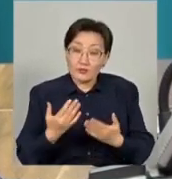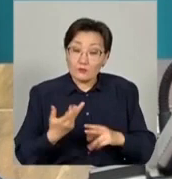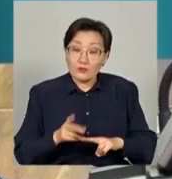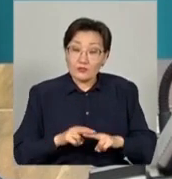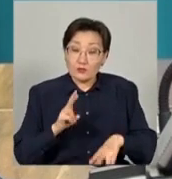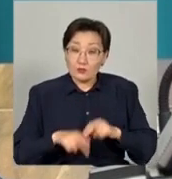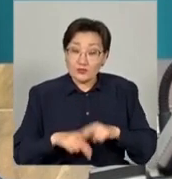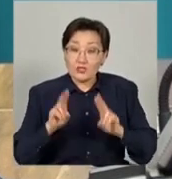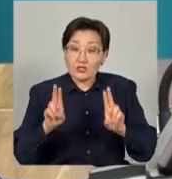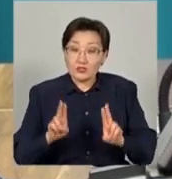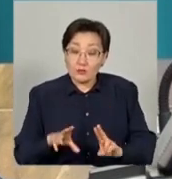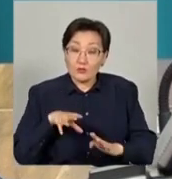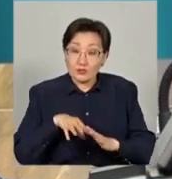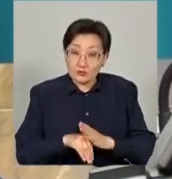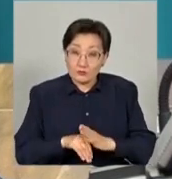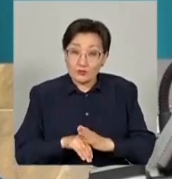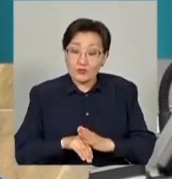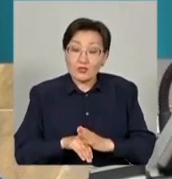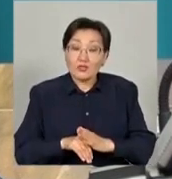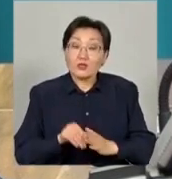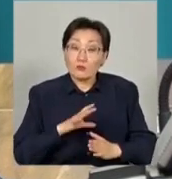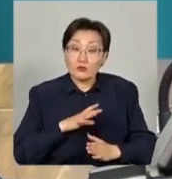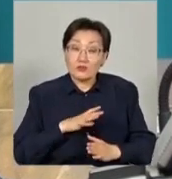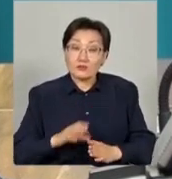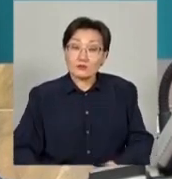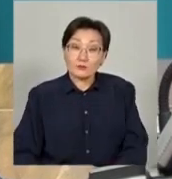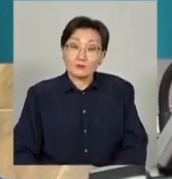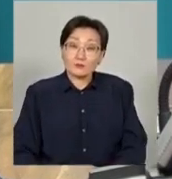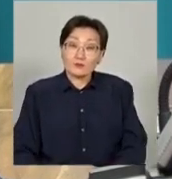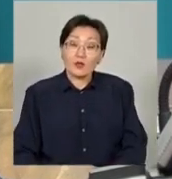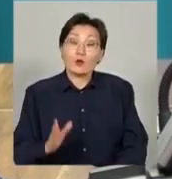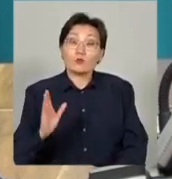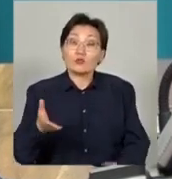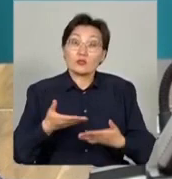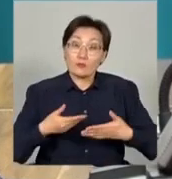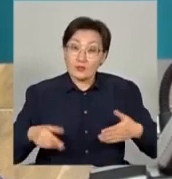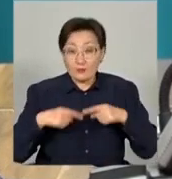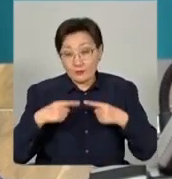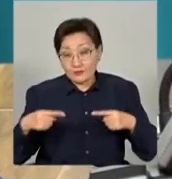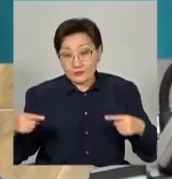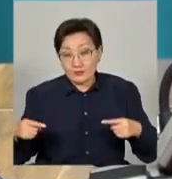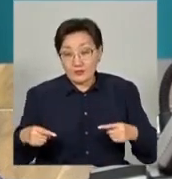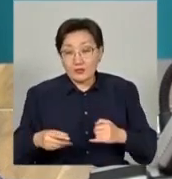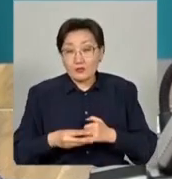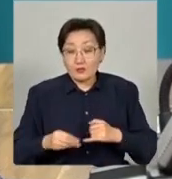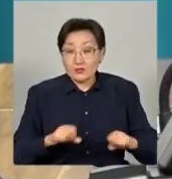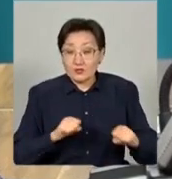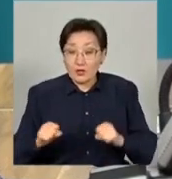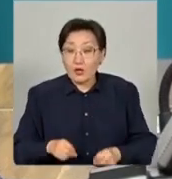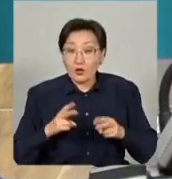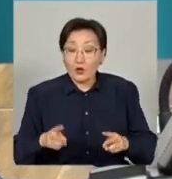құрылыс ережелері құрамда бөлігі ретінде енген. Болашақта біз басқа сілкініске қауіпті аймақтар